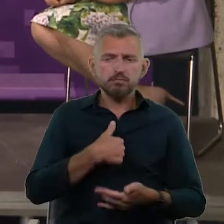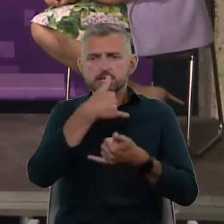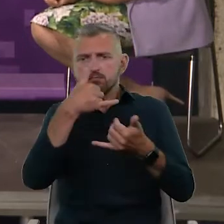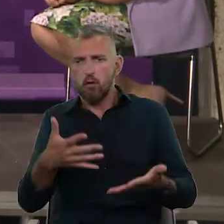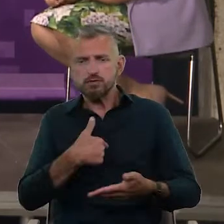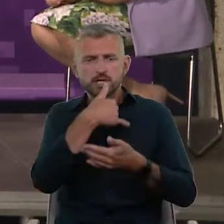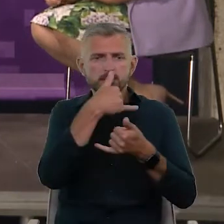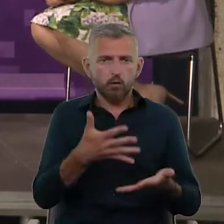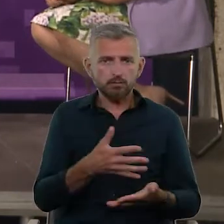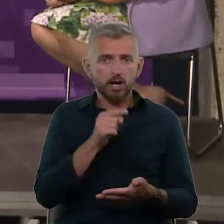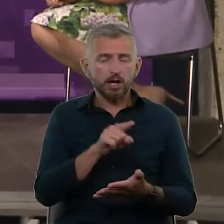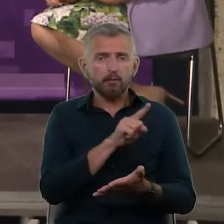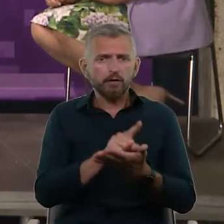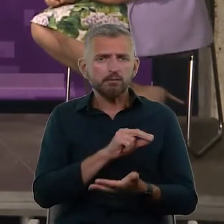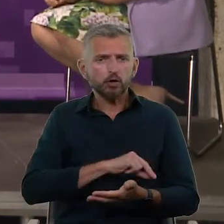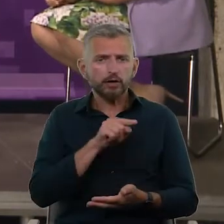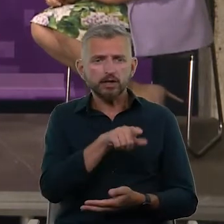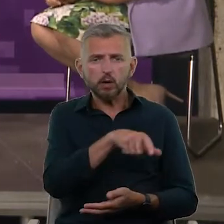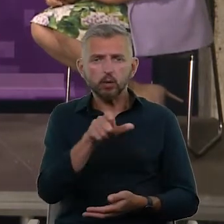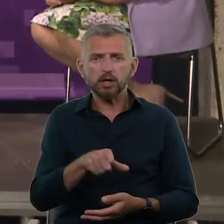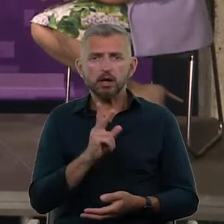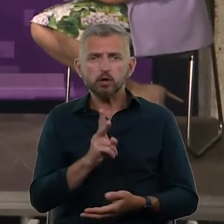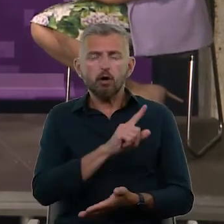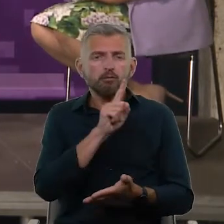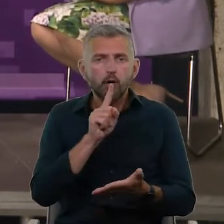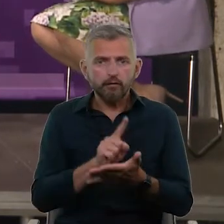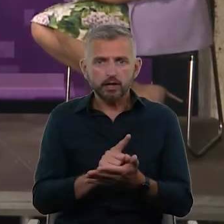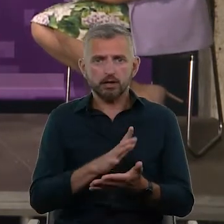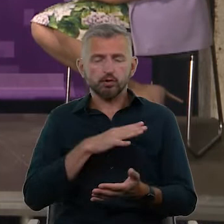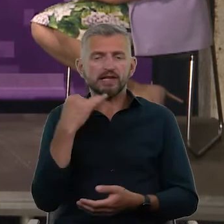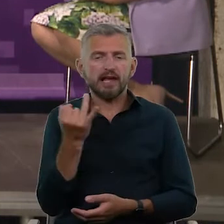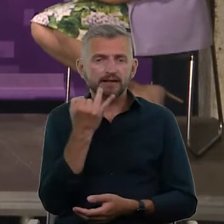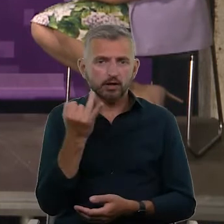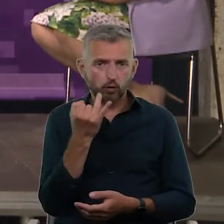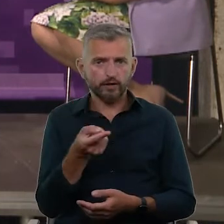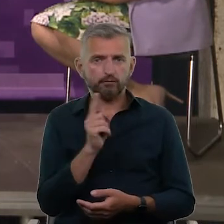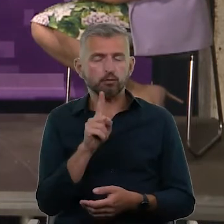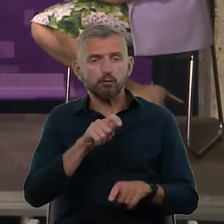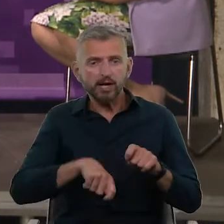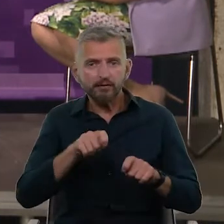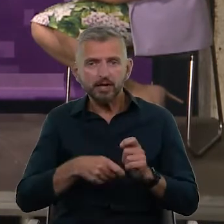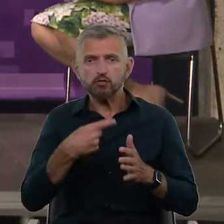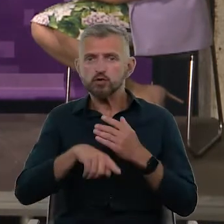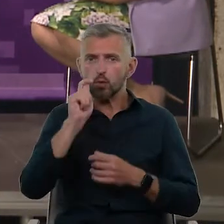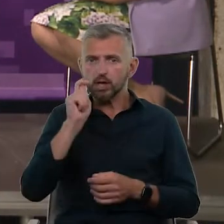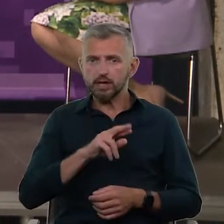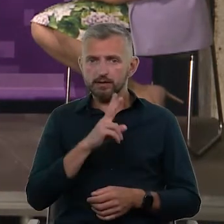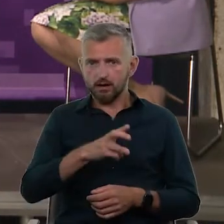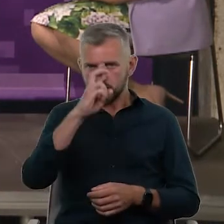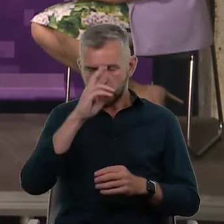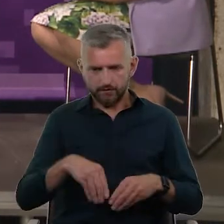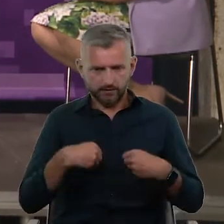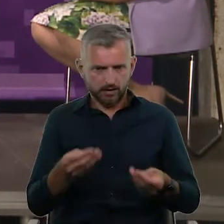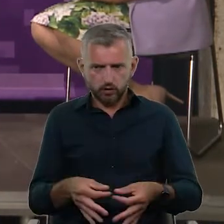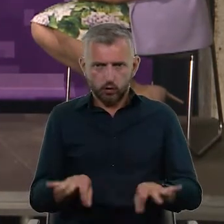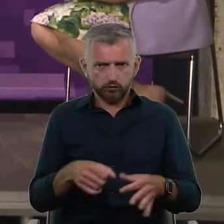ми не маємо можливості. Але вони повинні, там повинні працювати ті люди, які повинні, бути заінтересовані в тому, щоб перевірити. Тому що Україна, як держава, дає повністю